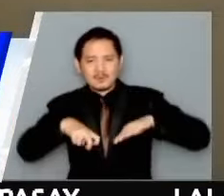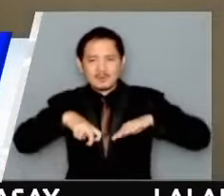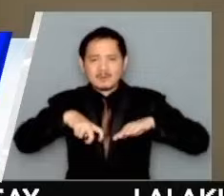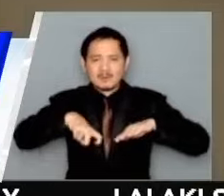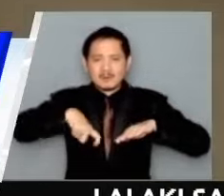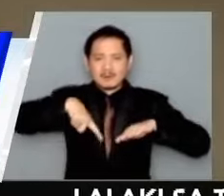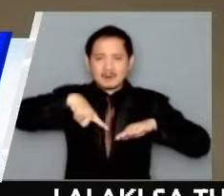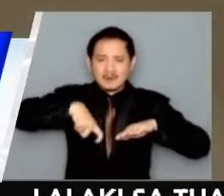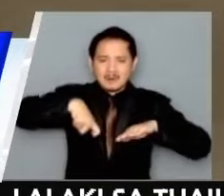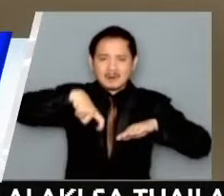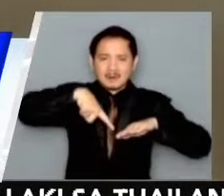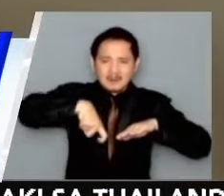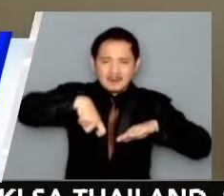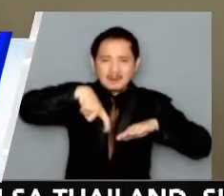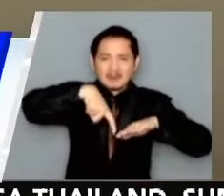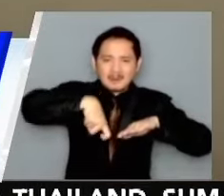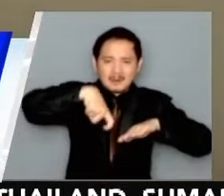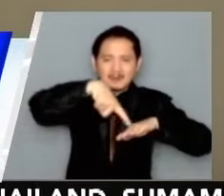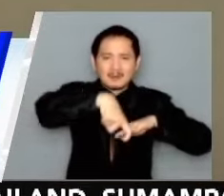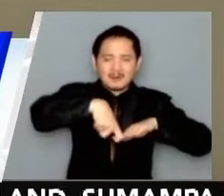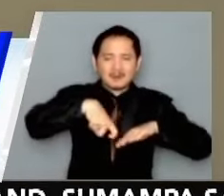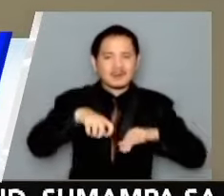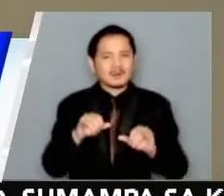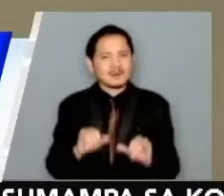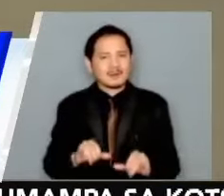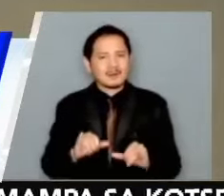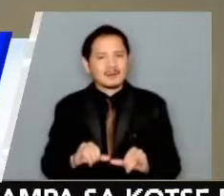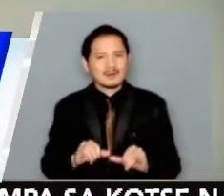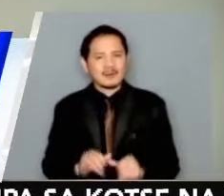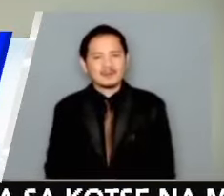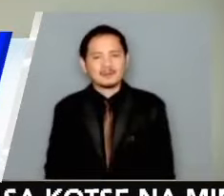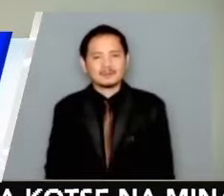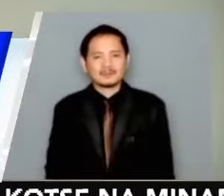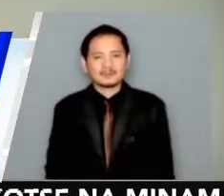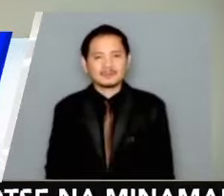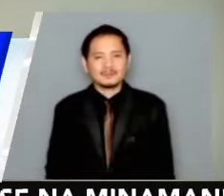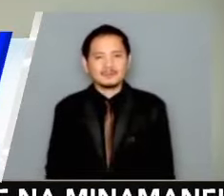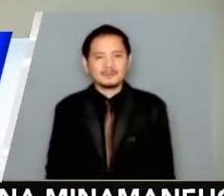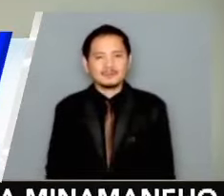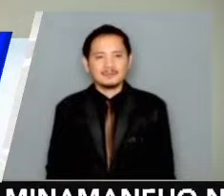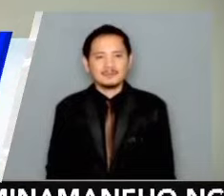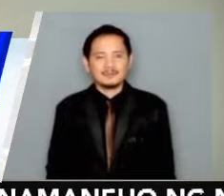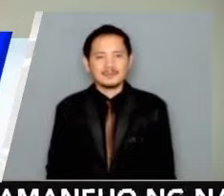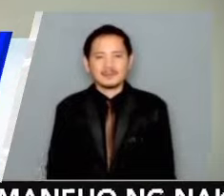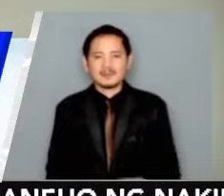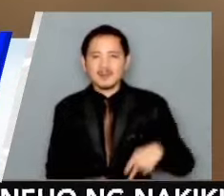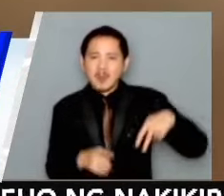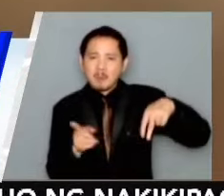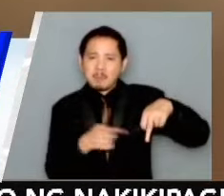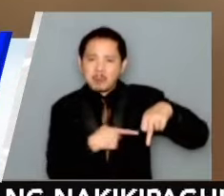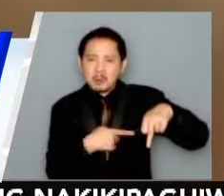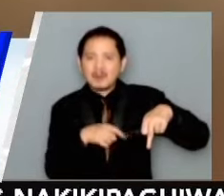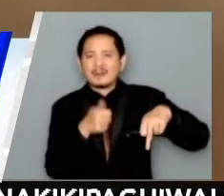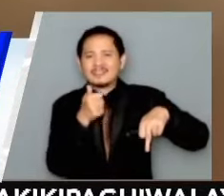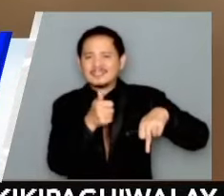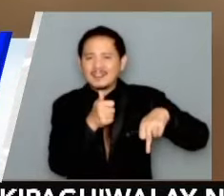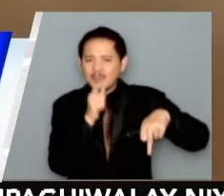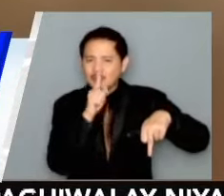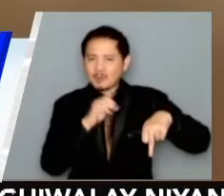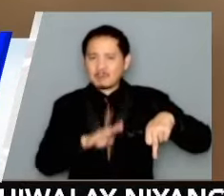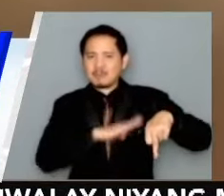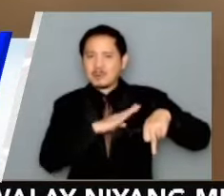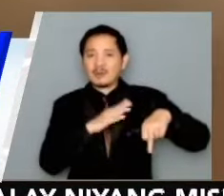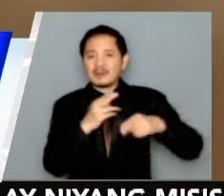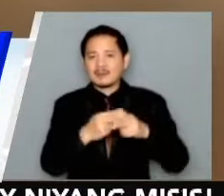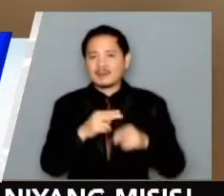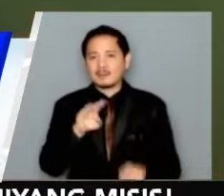po. Yun, no? Tulo! Putol man po ang isang hita, buong tapang na sinubukan ni Migs Ortilia ang rappelling